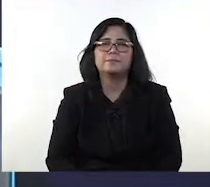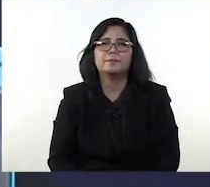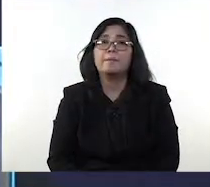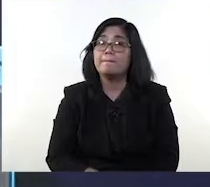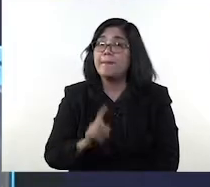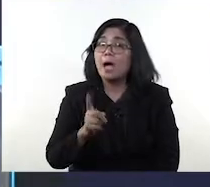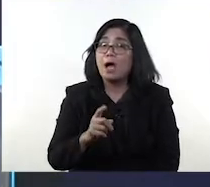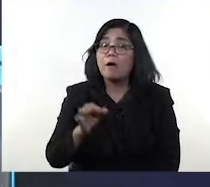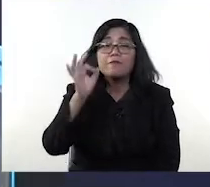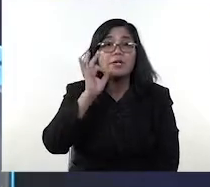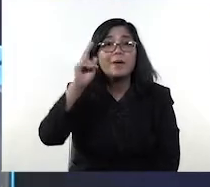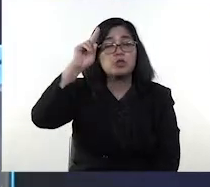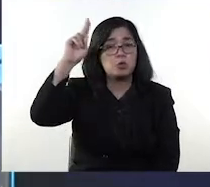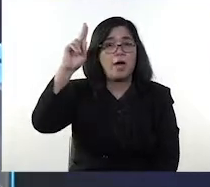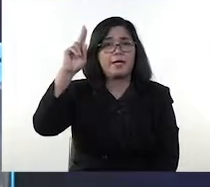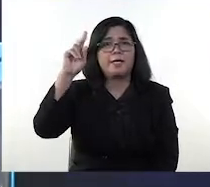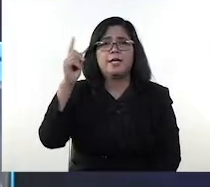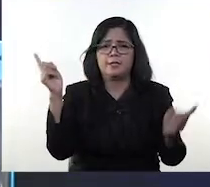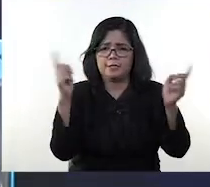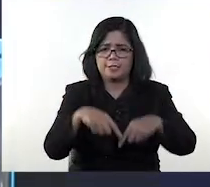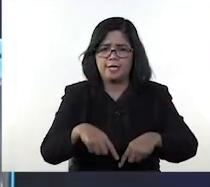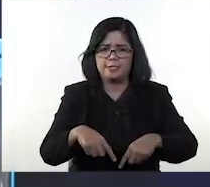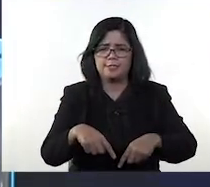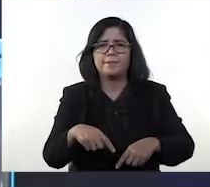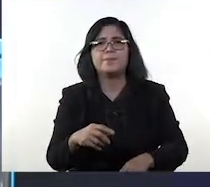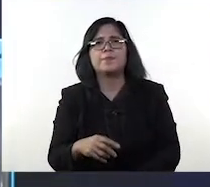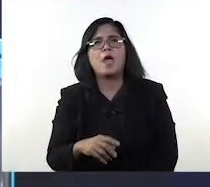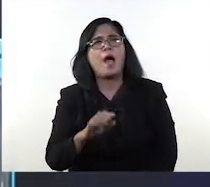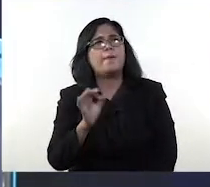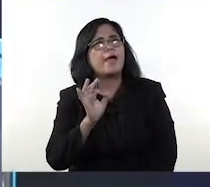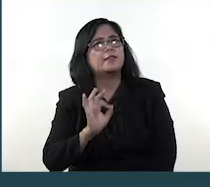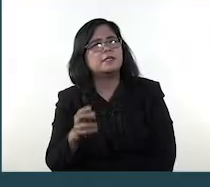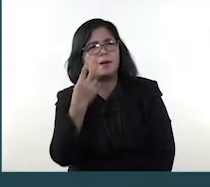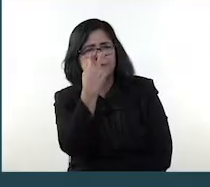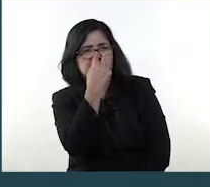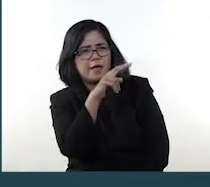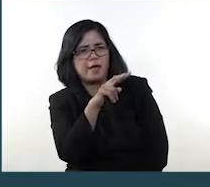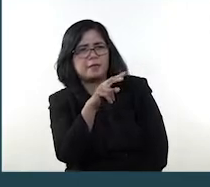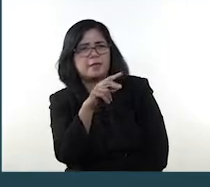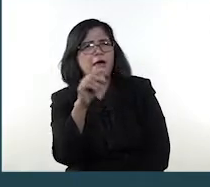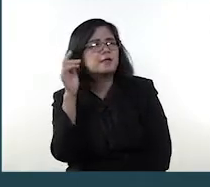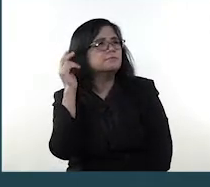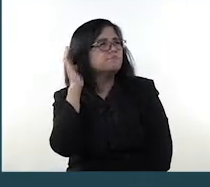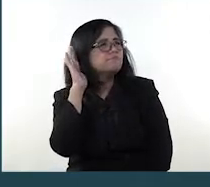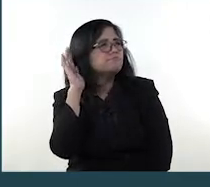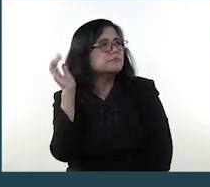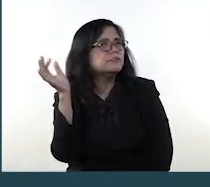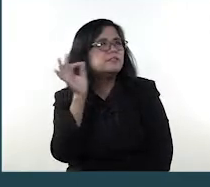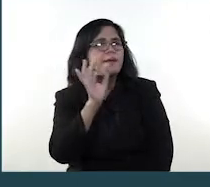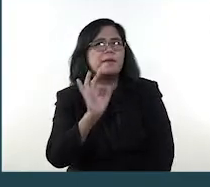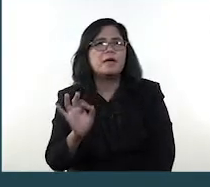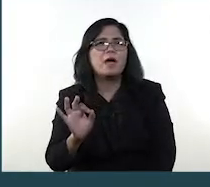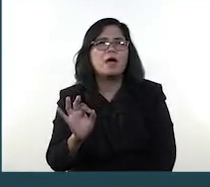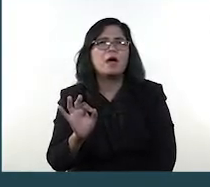Hai maka berlaku Firman Hai apa yang mata tidak pernah lihat apa itu hingga tidak terdengar itu yang Tuhan sediakan yang sujud sama saya